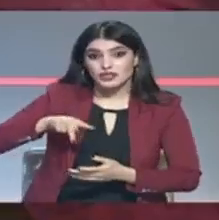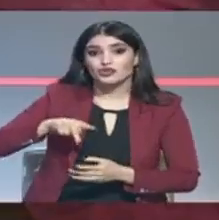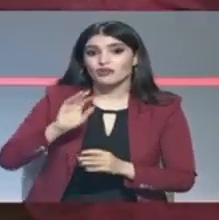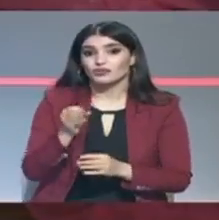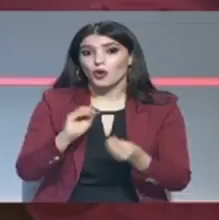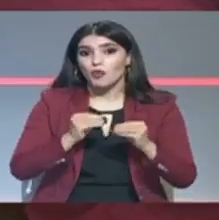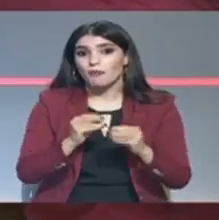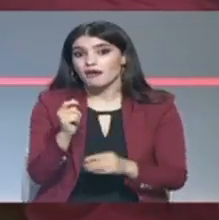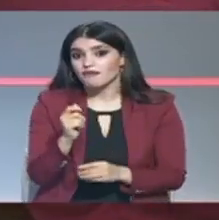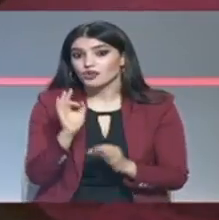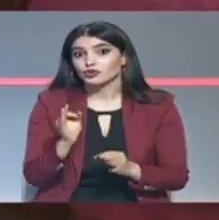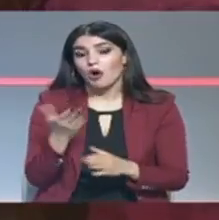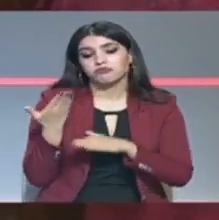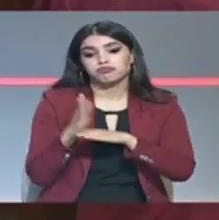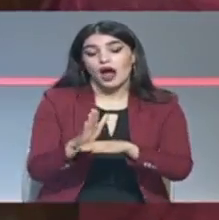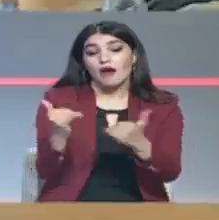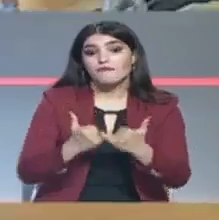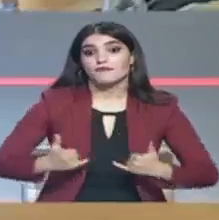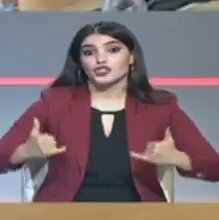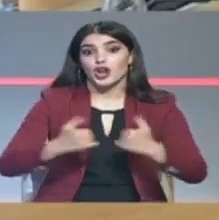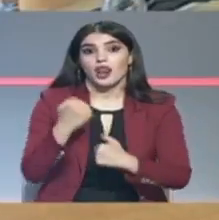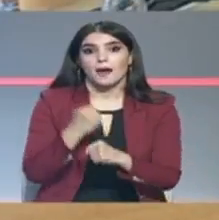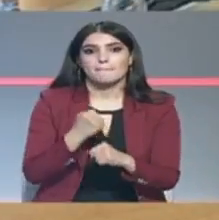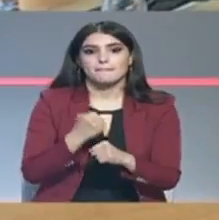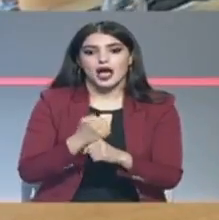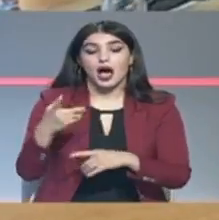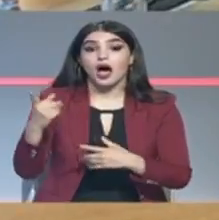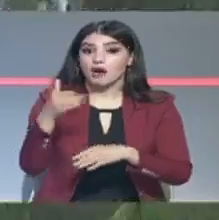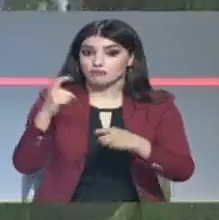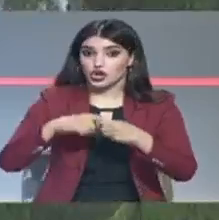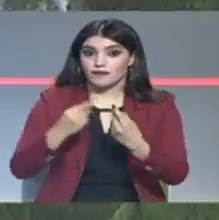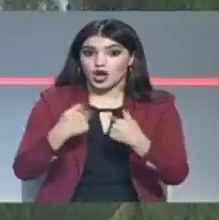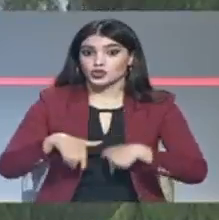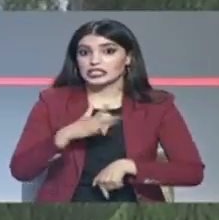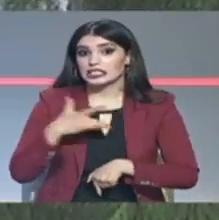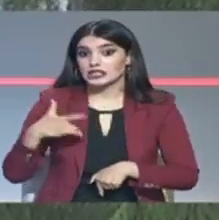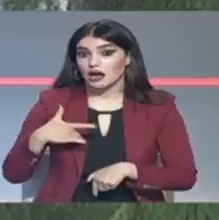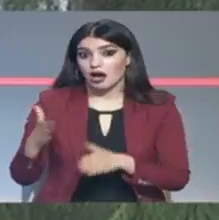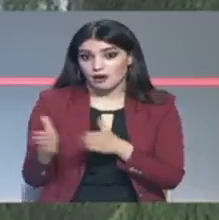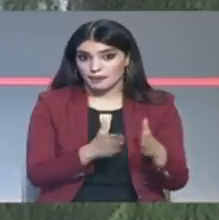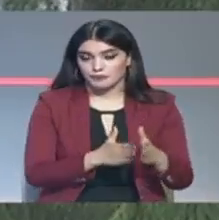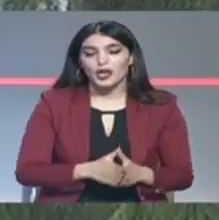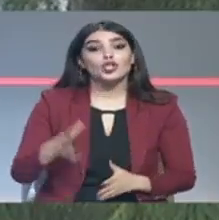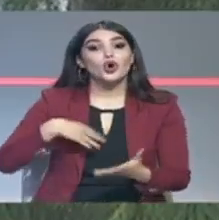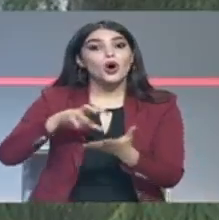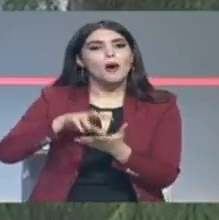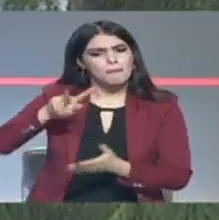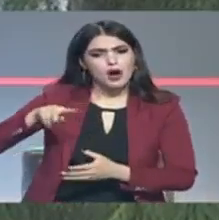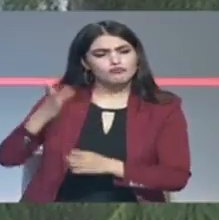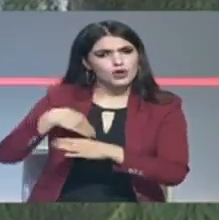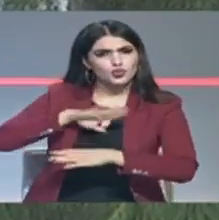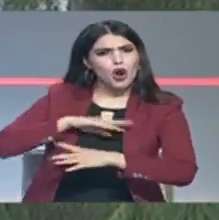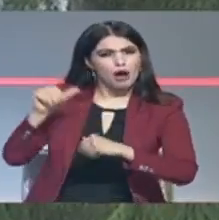مشاكل تم طرحها خلال جلسه عمل بحضور وزير الصحه مع الدستور ما لا يقوم بتحليل يقوم ب